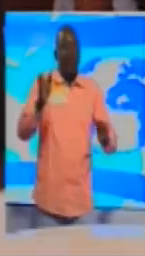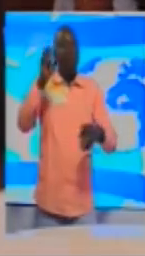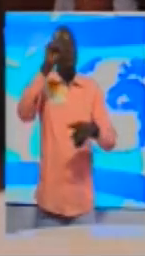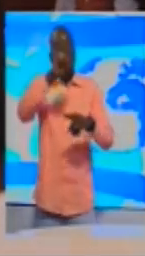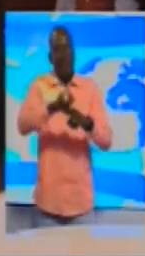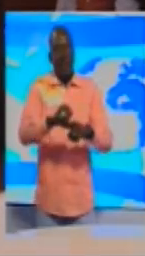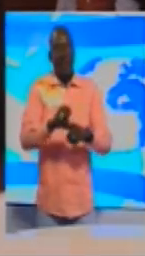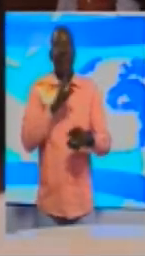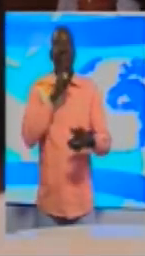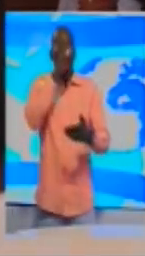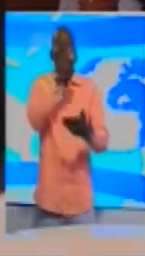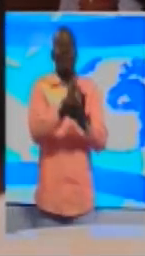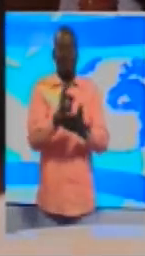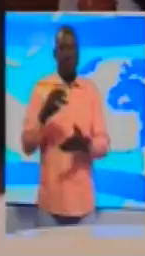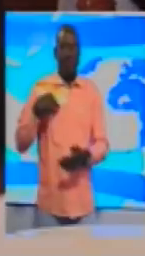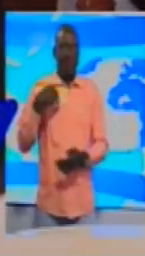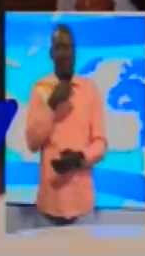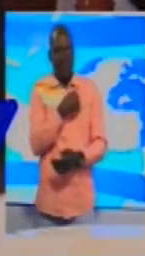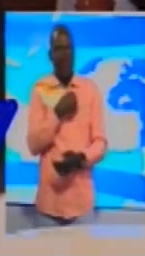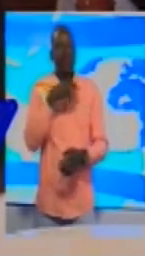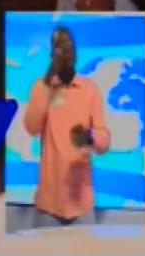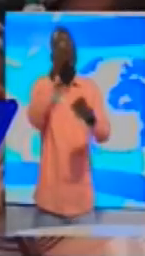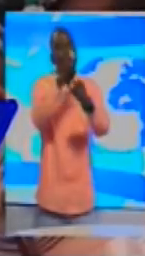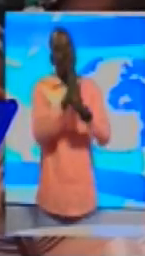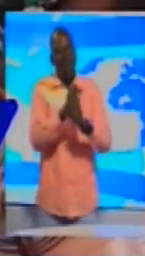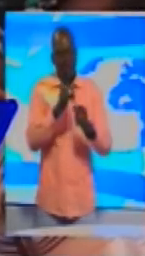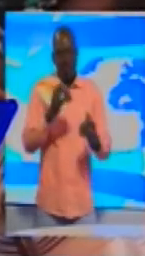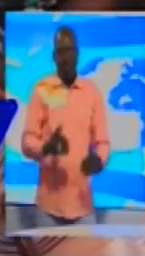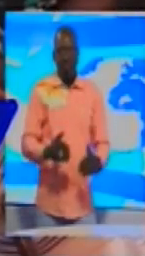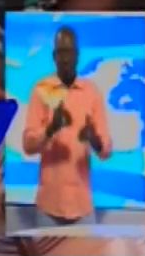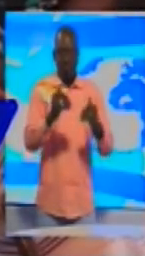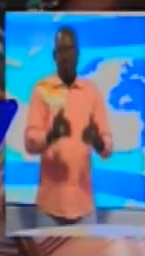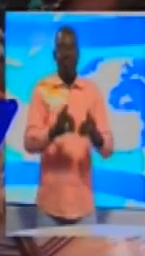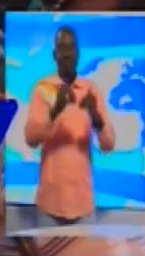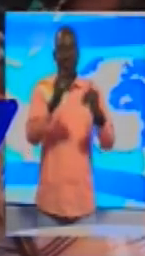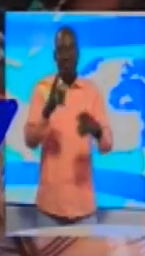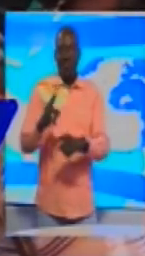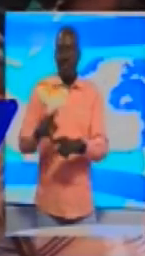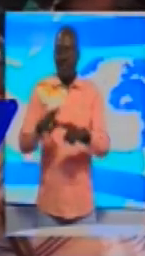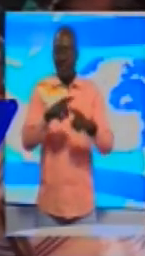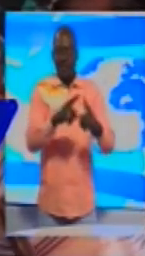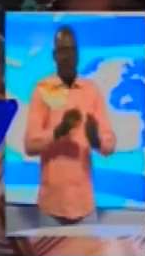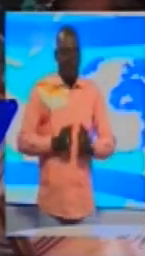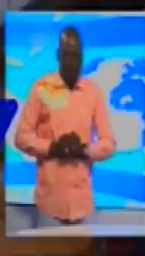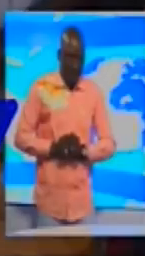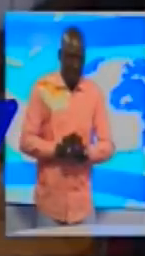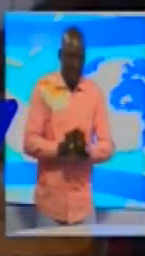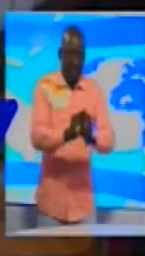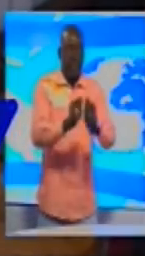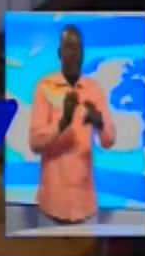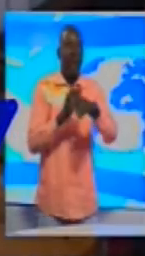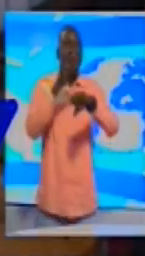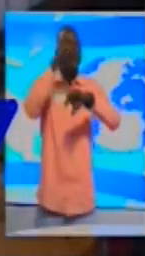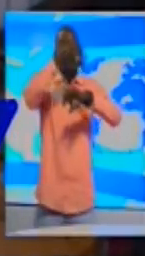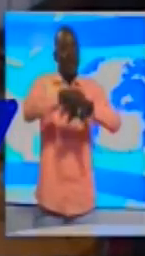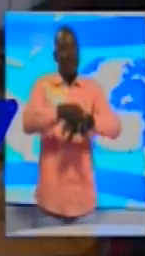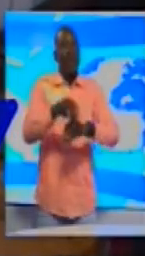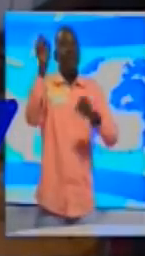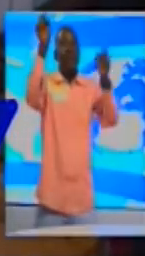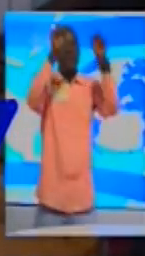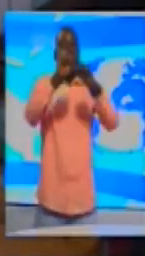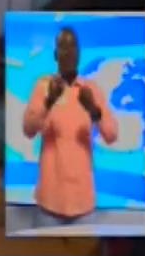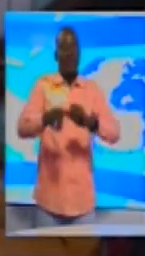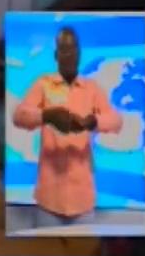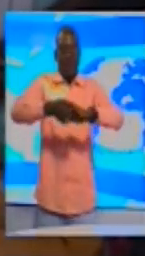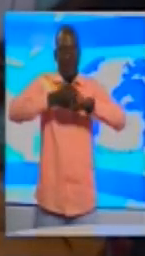Kombé rassure ses membres qu'ils vont bénéficier progressivement des différents accompagnements à travers le système de solidarité